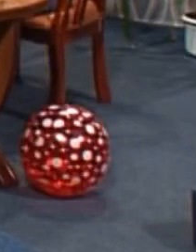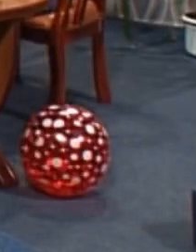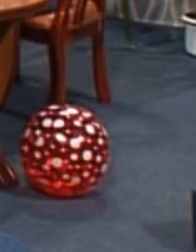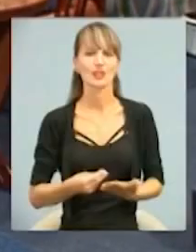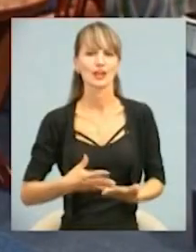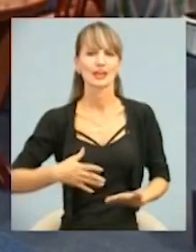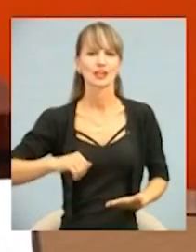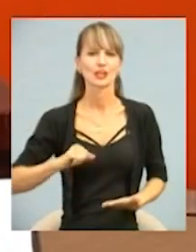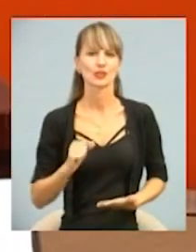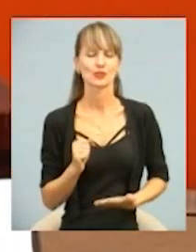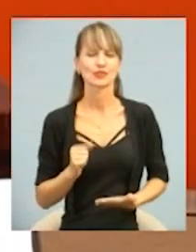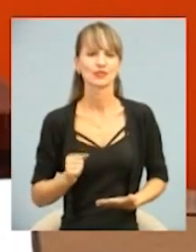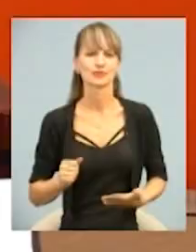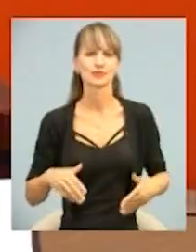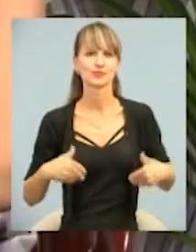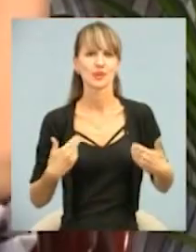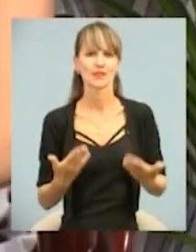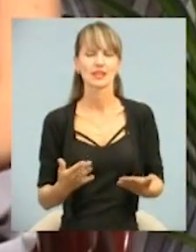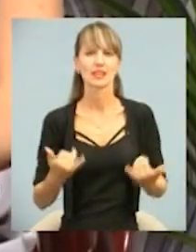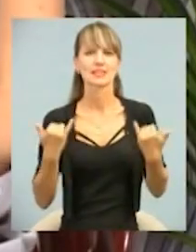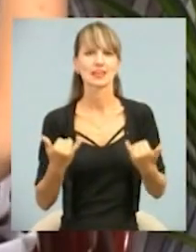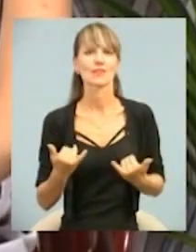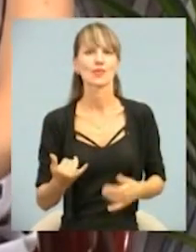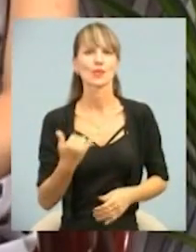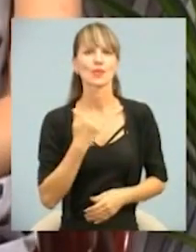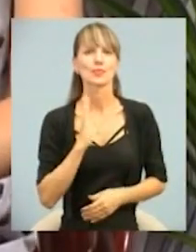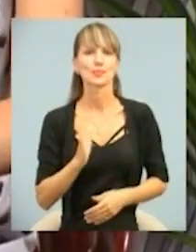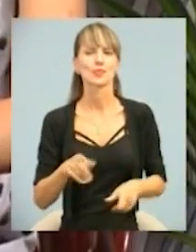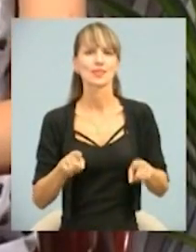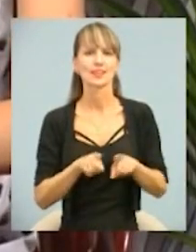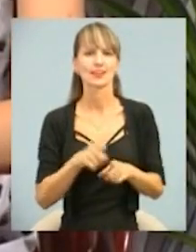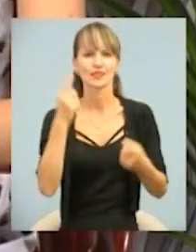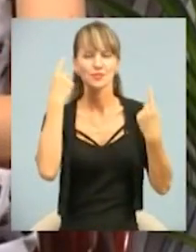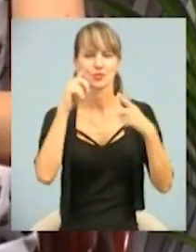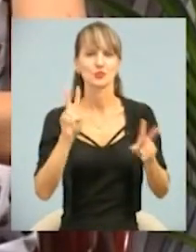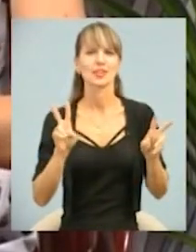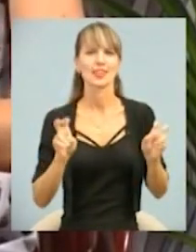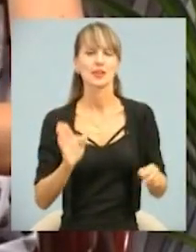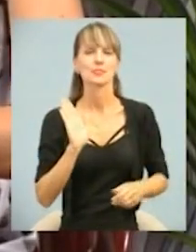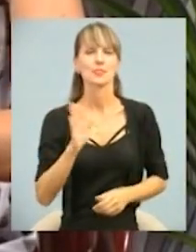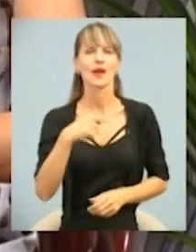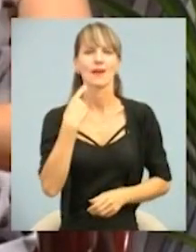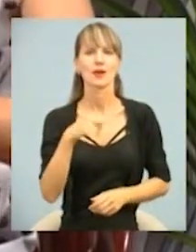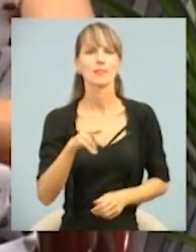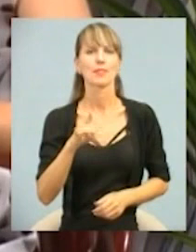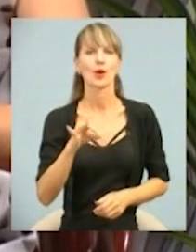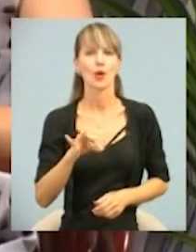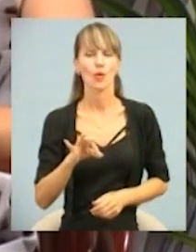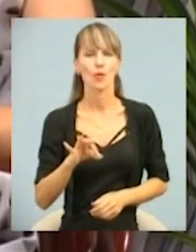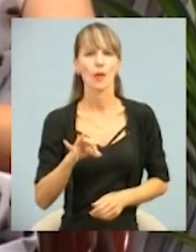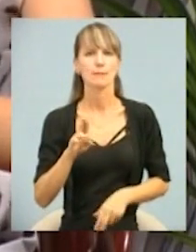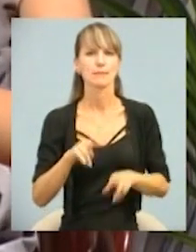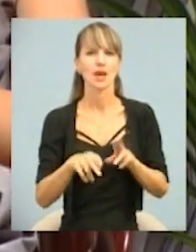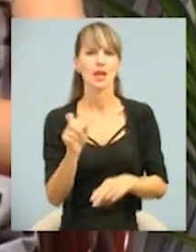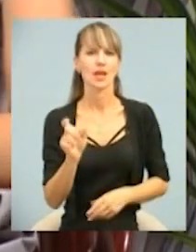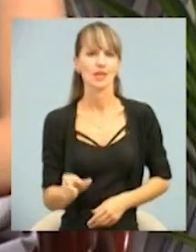Привіт-привіт, дорогі-дорогі друзі! Привіт! Сьогодні у нас буде така творча тема. Будемо говорити про